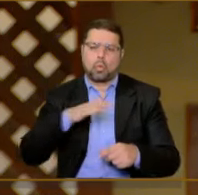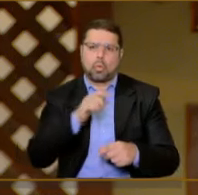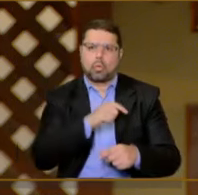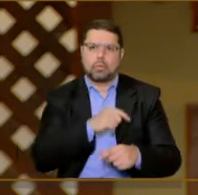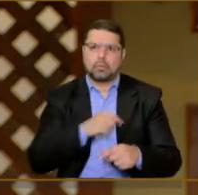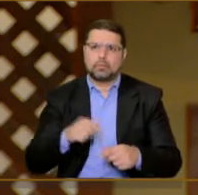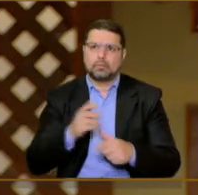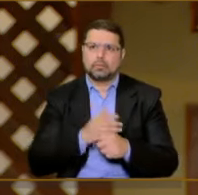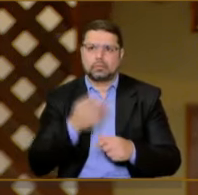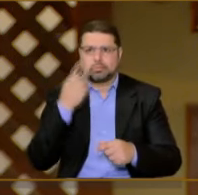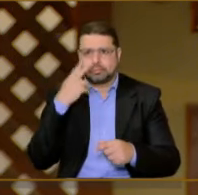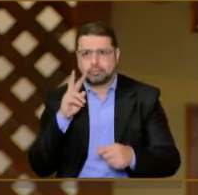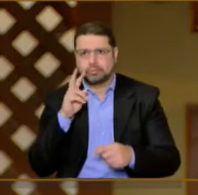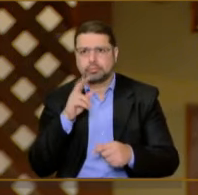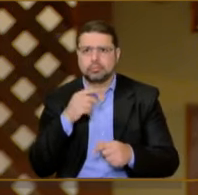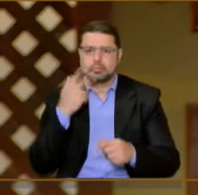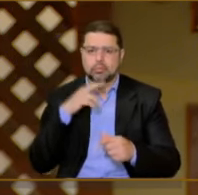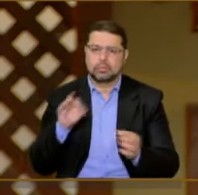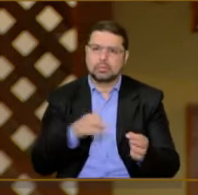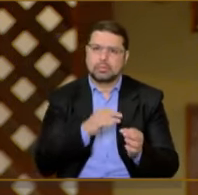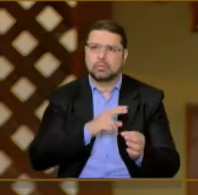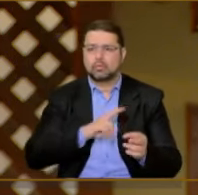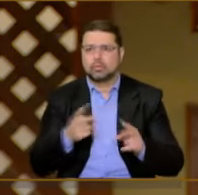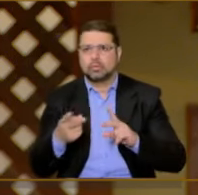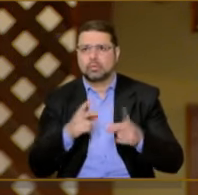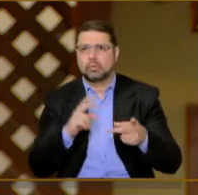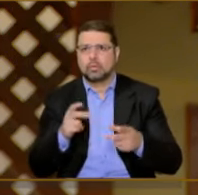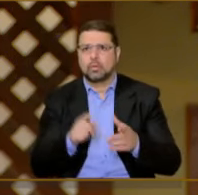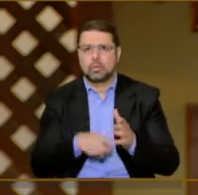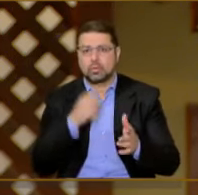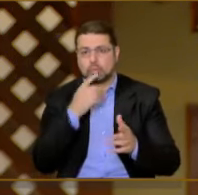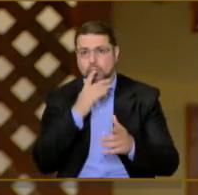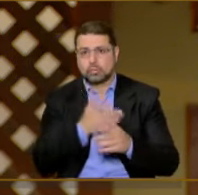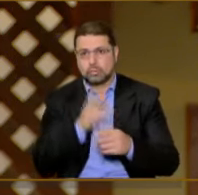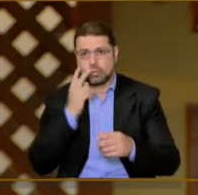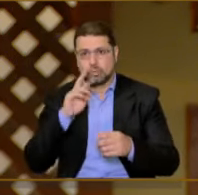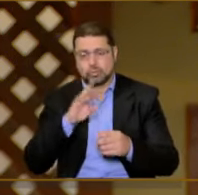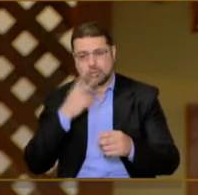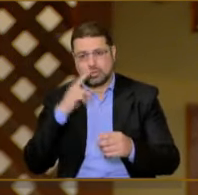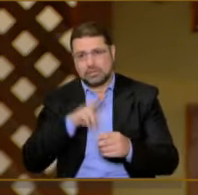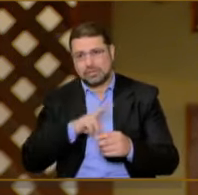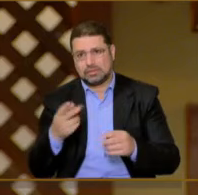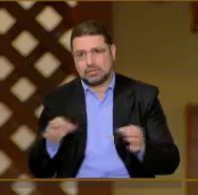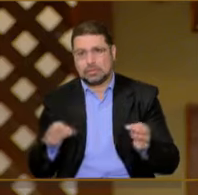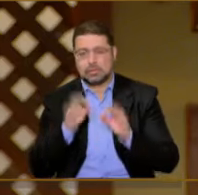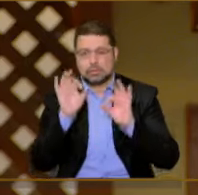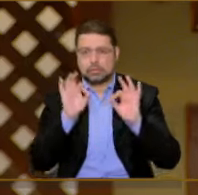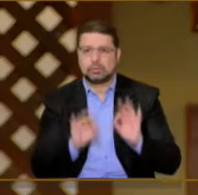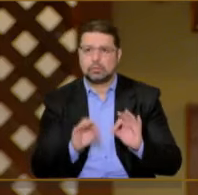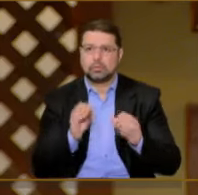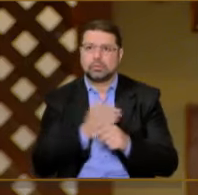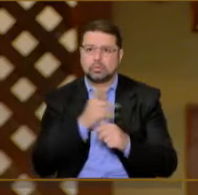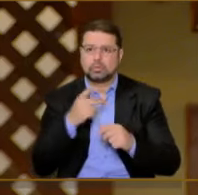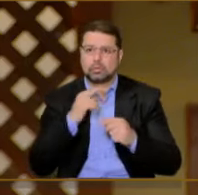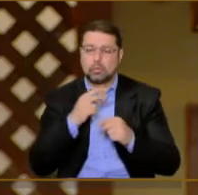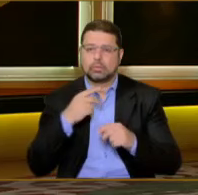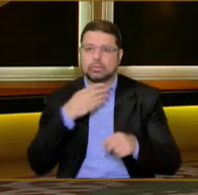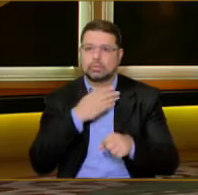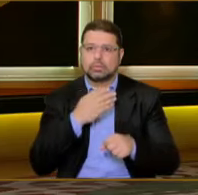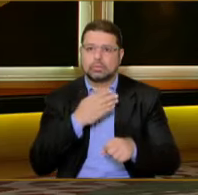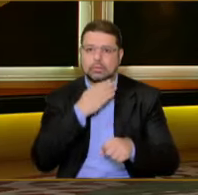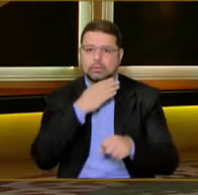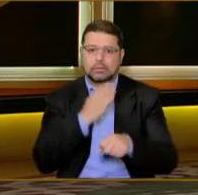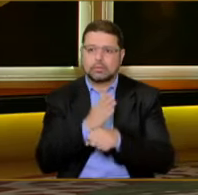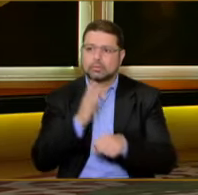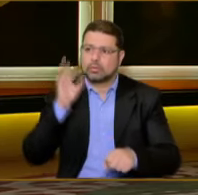كلنا يخطئ ويلحن في ايه واول ما يلحن في ايه او يخطا في ايه بتنه عليه السكاكين